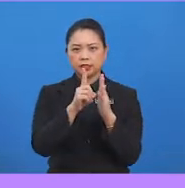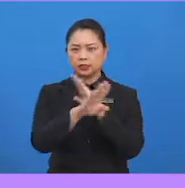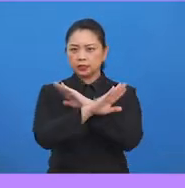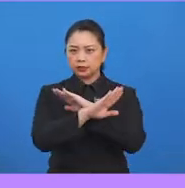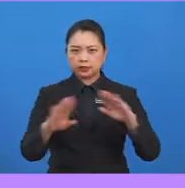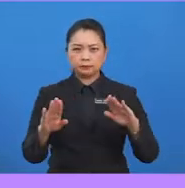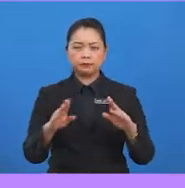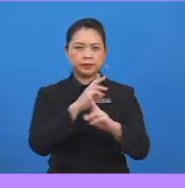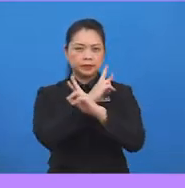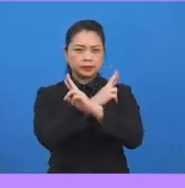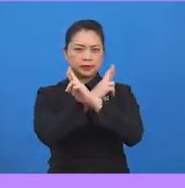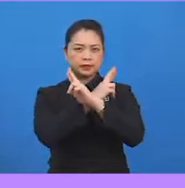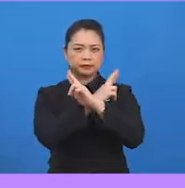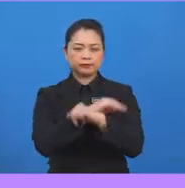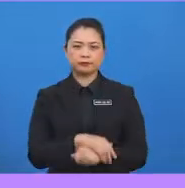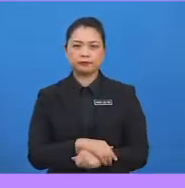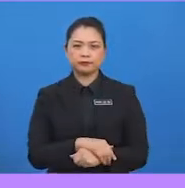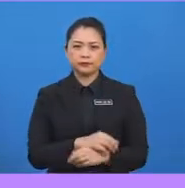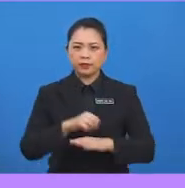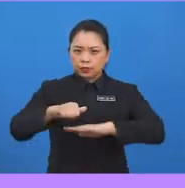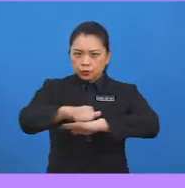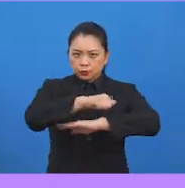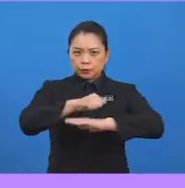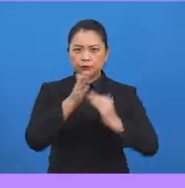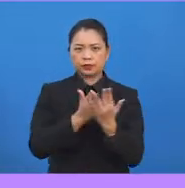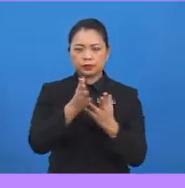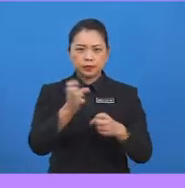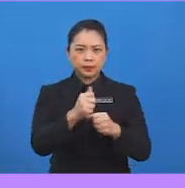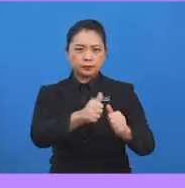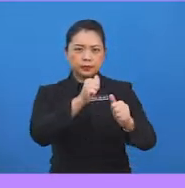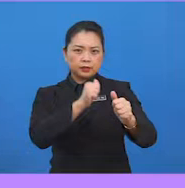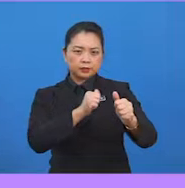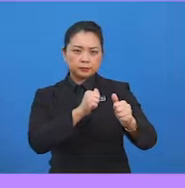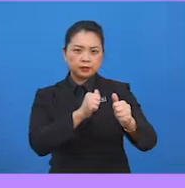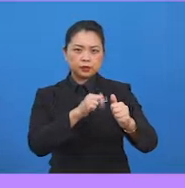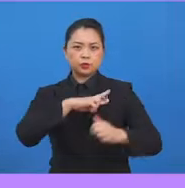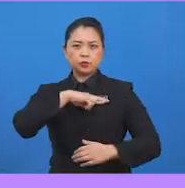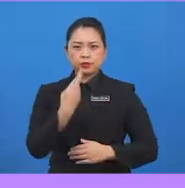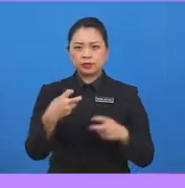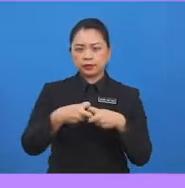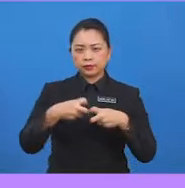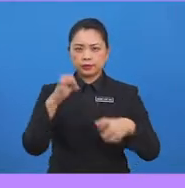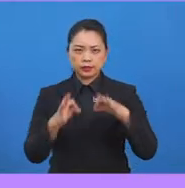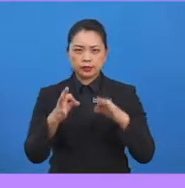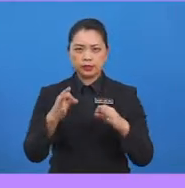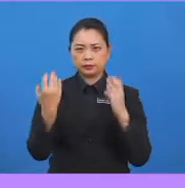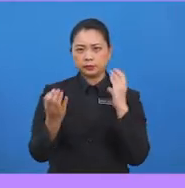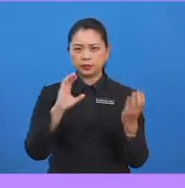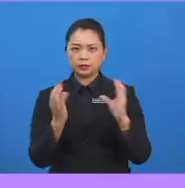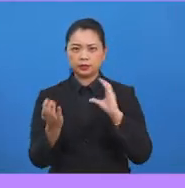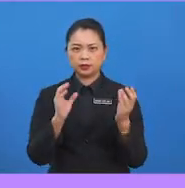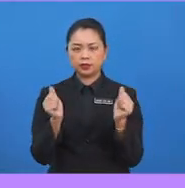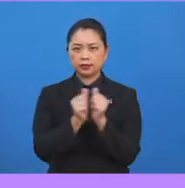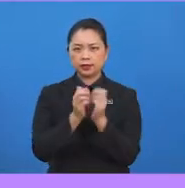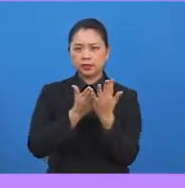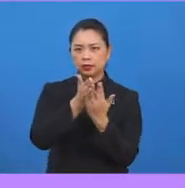tanpa rintangan. Superkonduktor dapat mengelakkan pembaziran elektrik jika dibandingkan